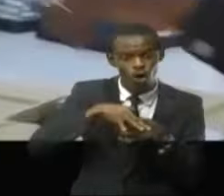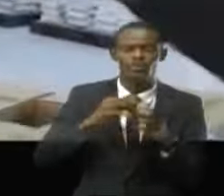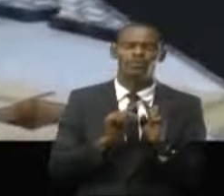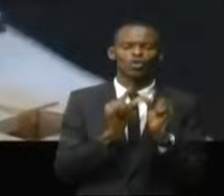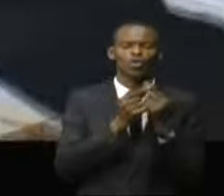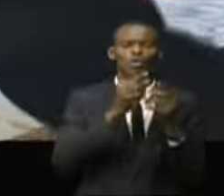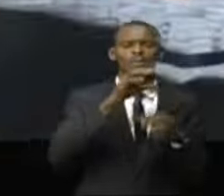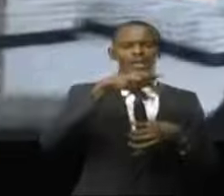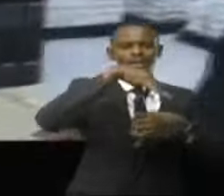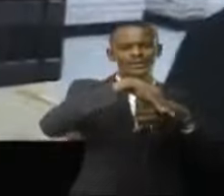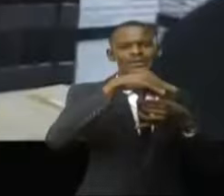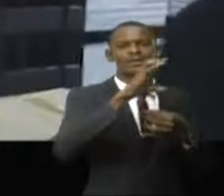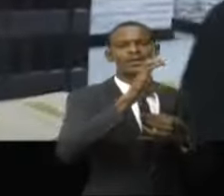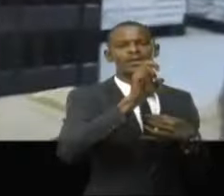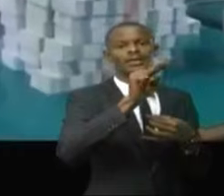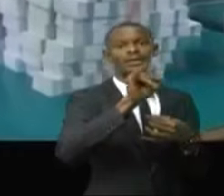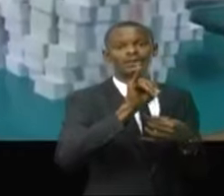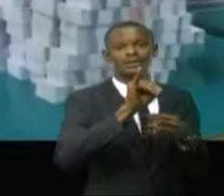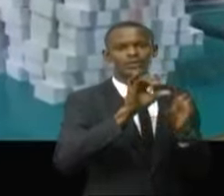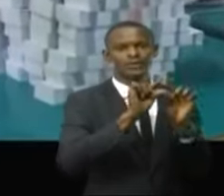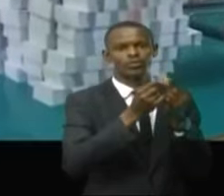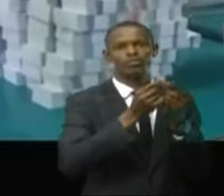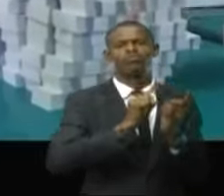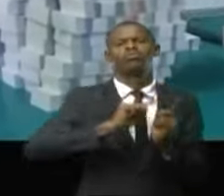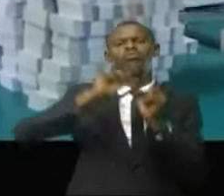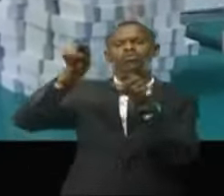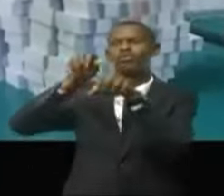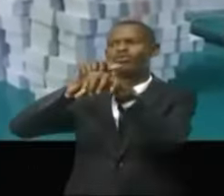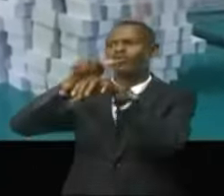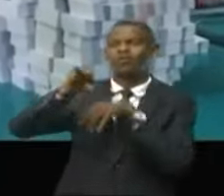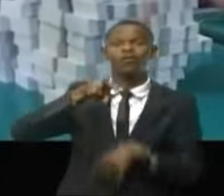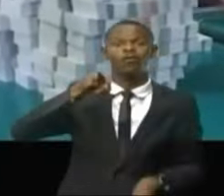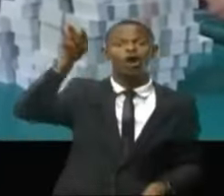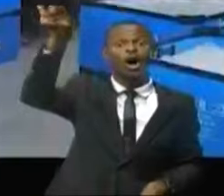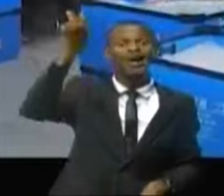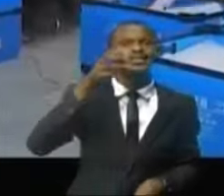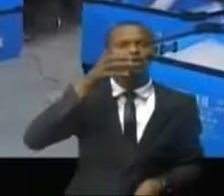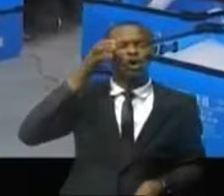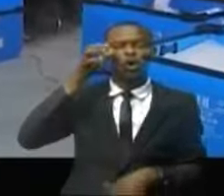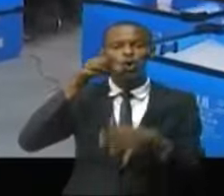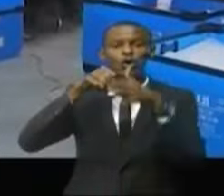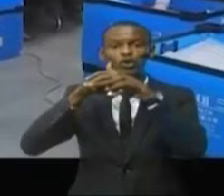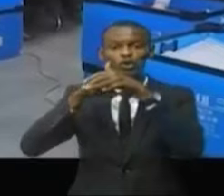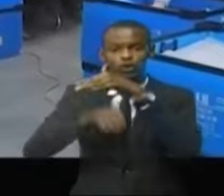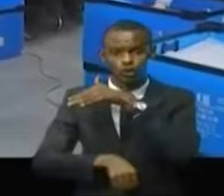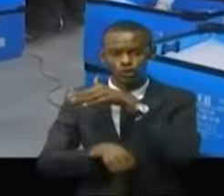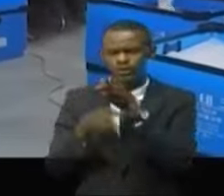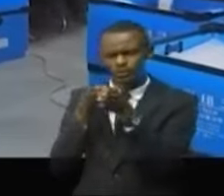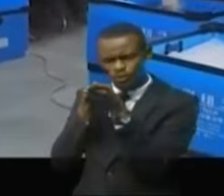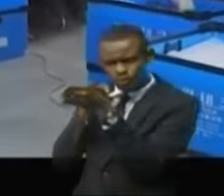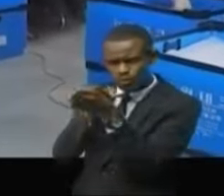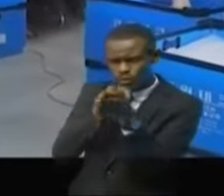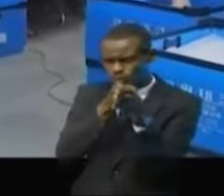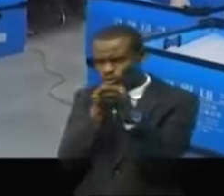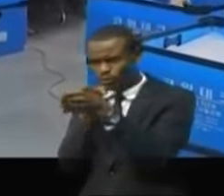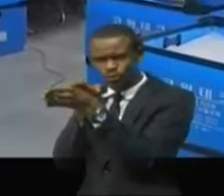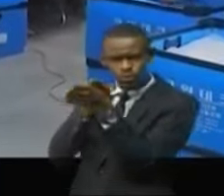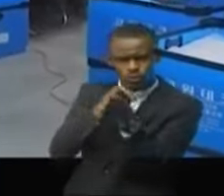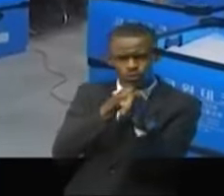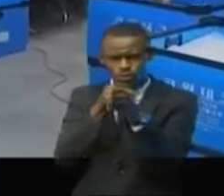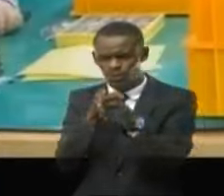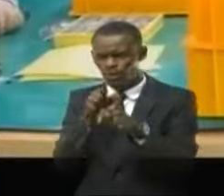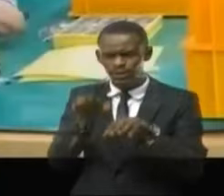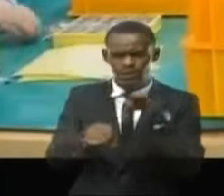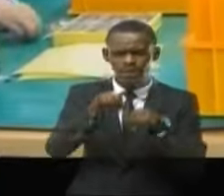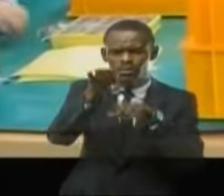par le directeur Jean-Baptiste Isipo, a suivi toute la procédure de fabrication de ces bulletins de vote personnalisés qui se fait en 3